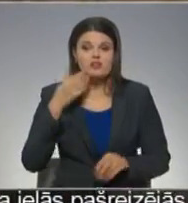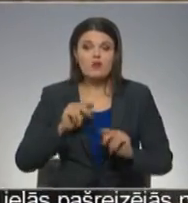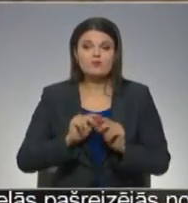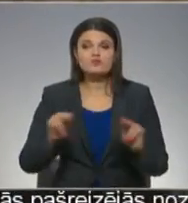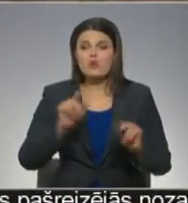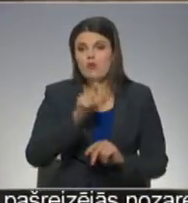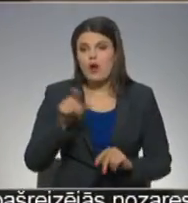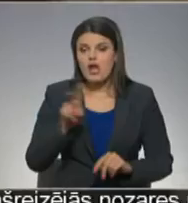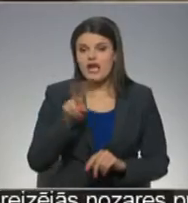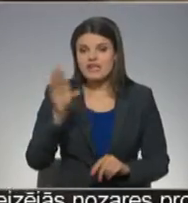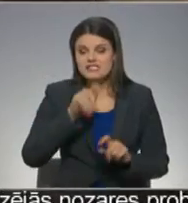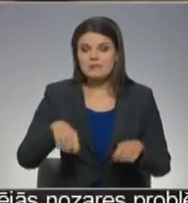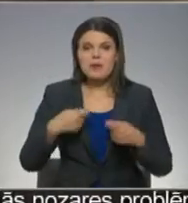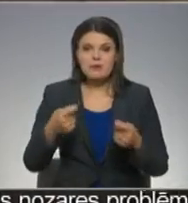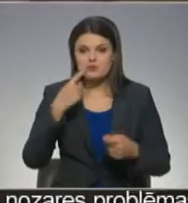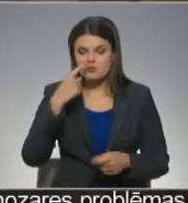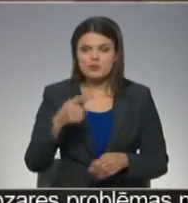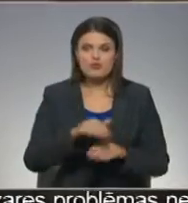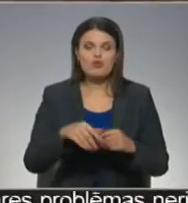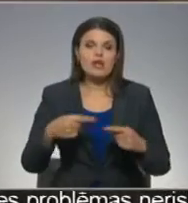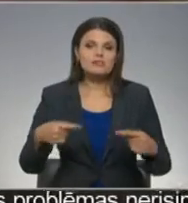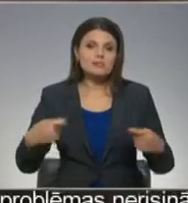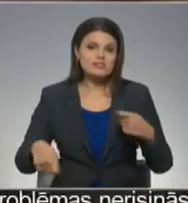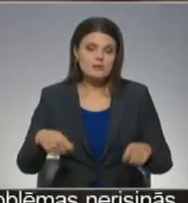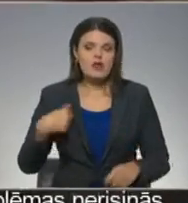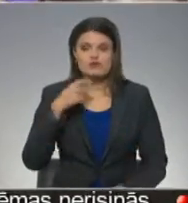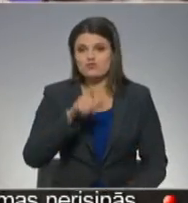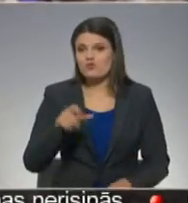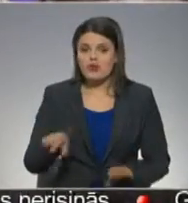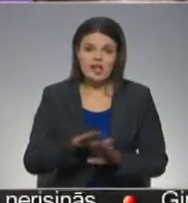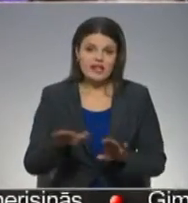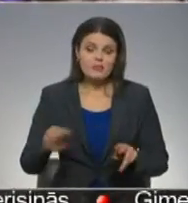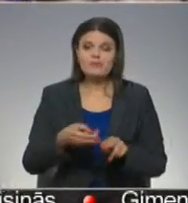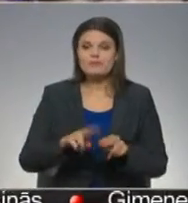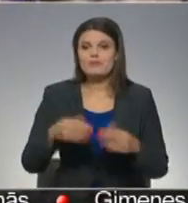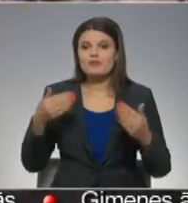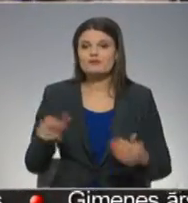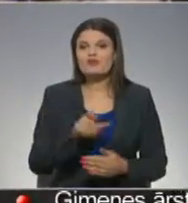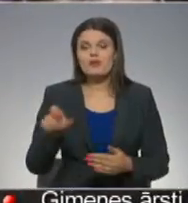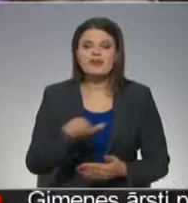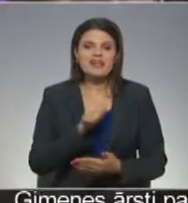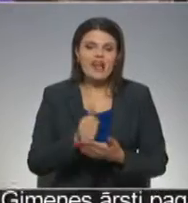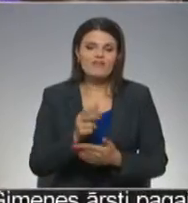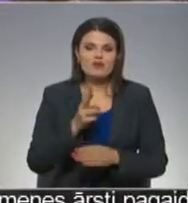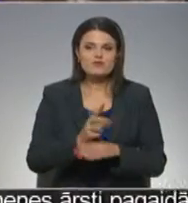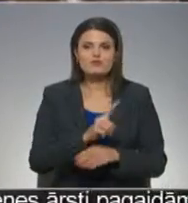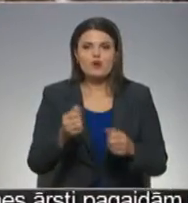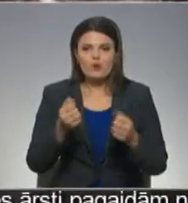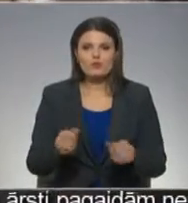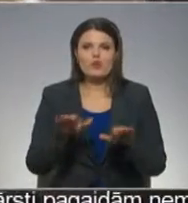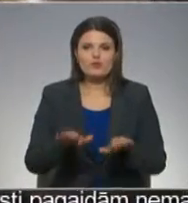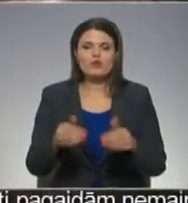spēja pasniegt stundas konkrētā instrumenta spēlē, tad skolēnu arī nebūs. Tādēļ šobrīd galvenais uzdevums ir noturēt esošo